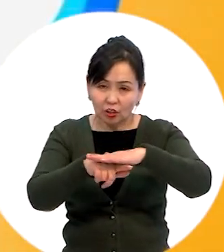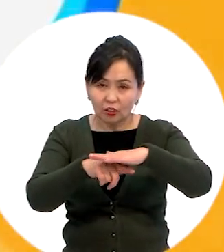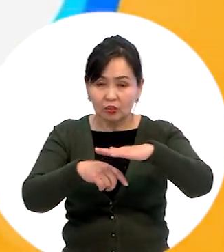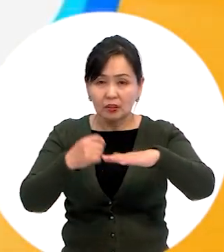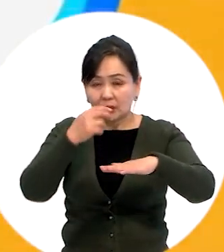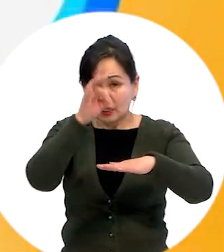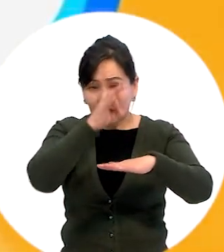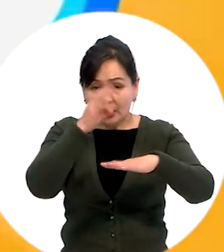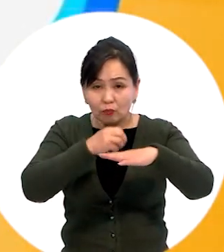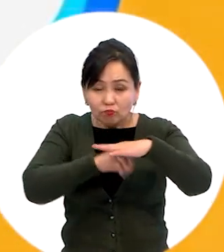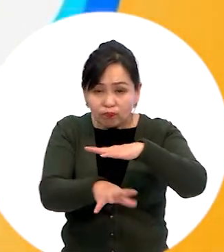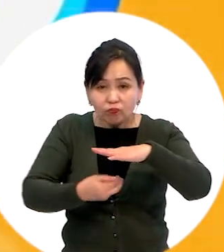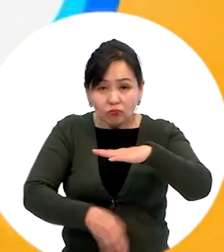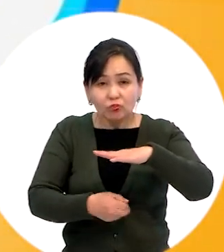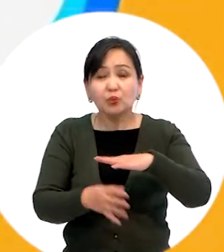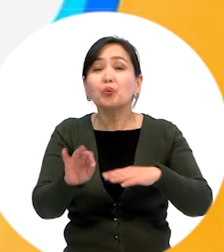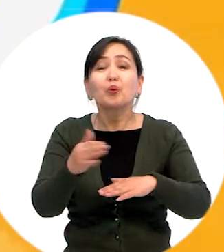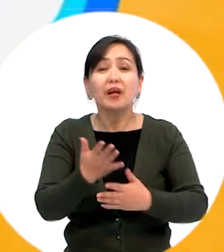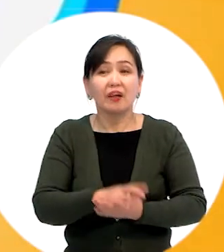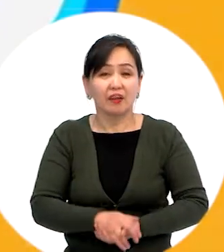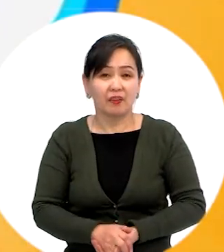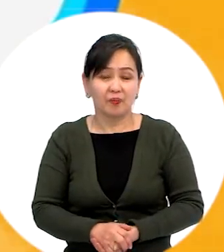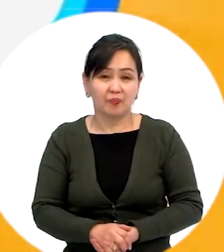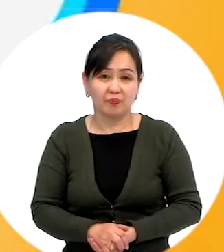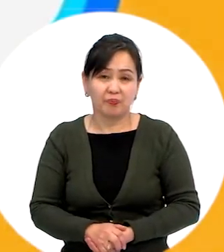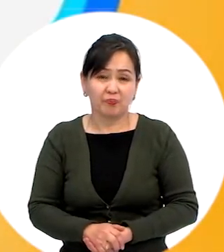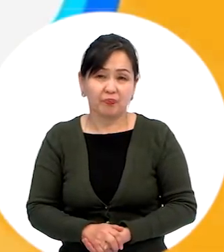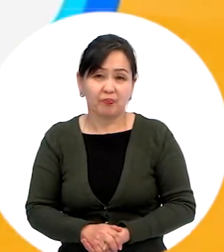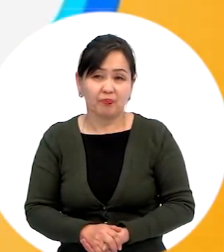Дор хай цолцолно. Тэр юу вэ?